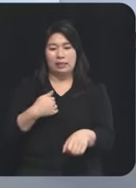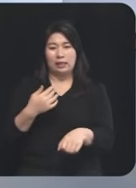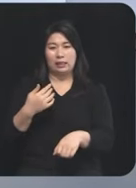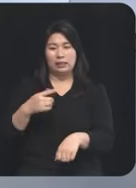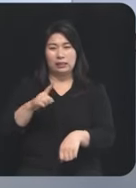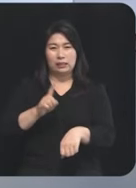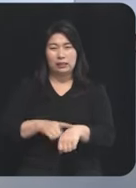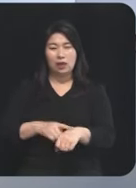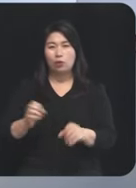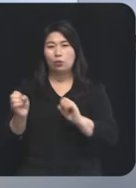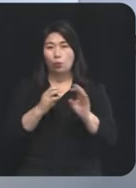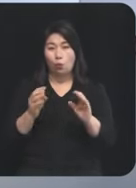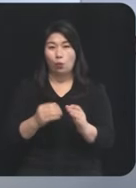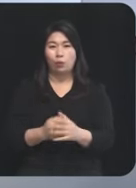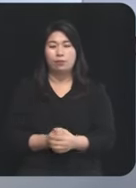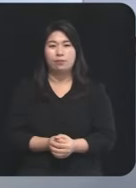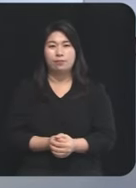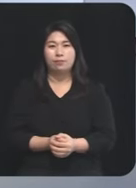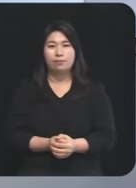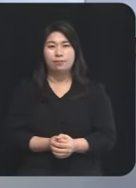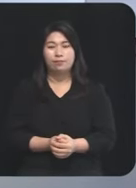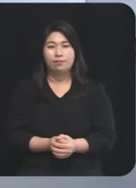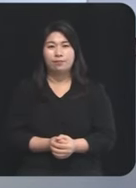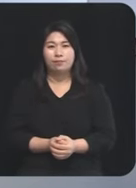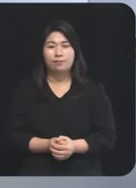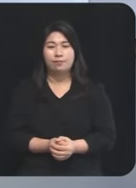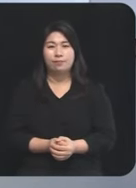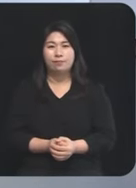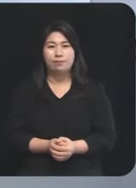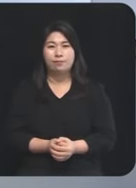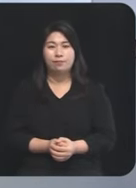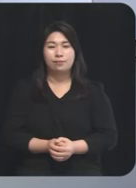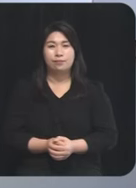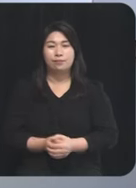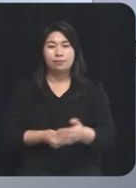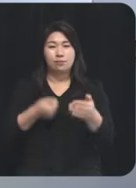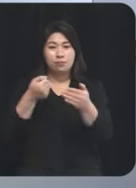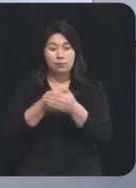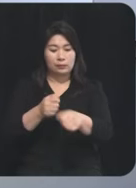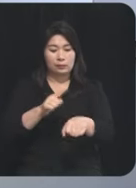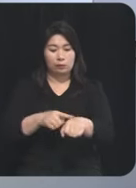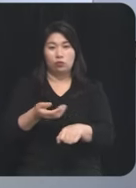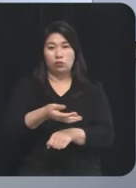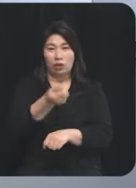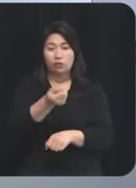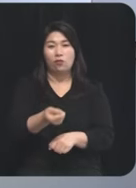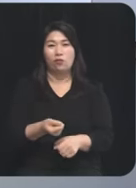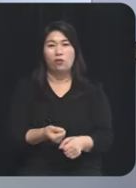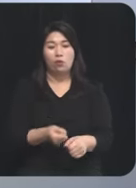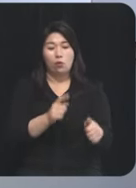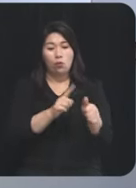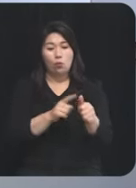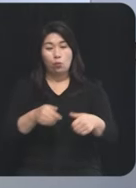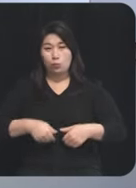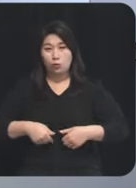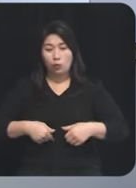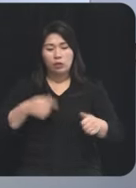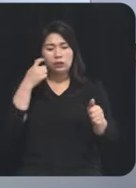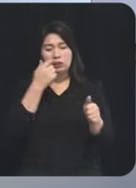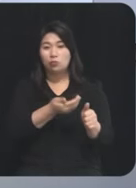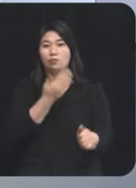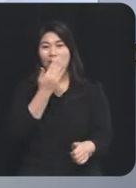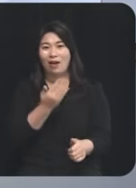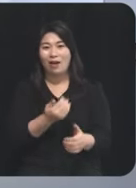말 그대로 주도권을 후보께 드리도록 하겠습니다. 주도권을 가진 후보께서는 상대 후보에게 필요한 질문을 하실 수